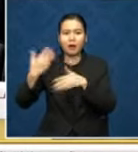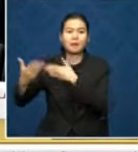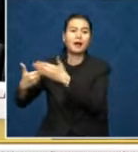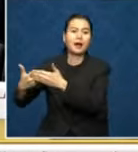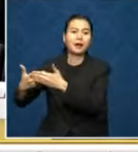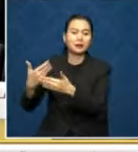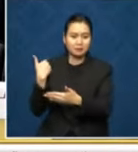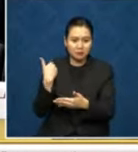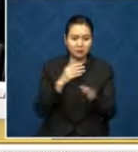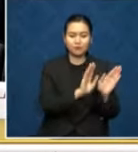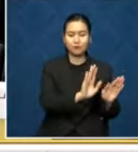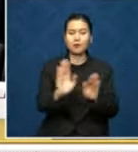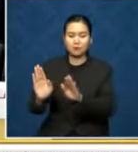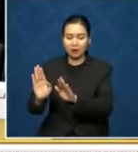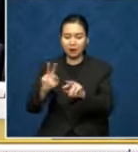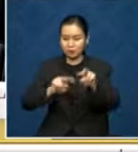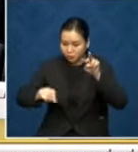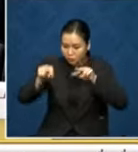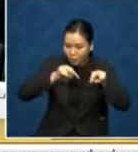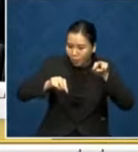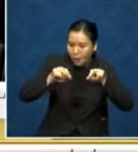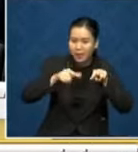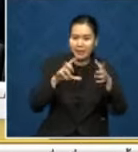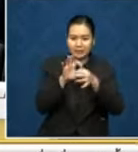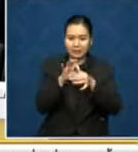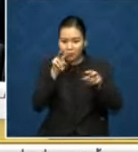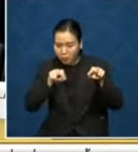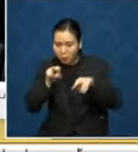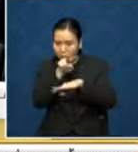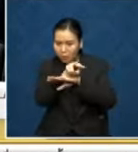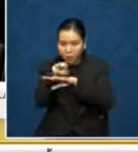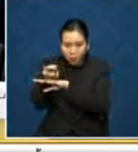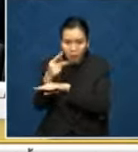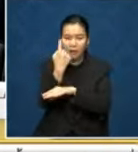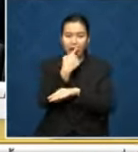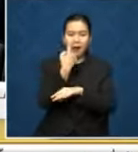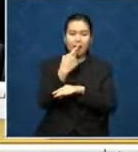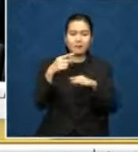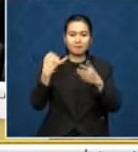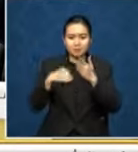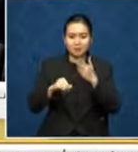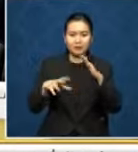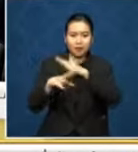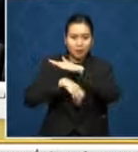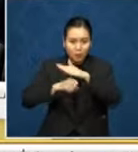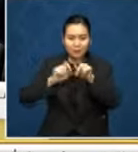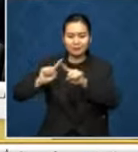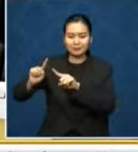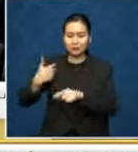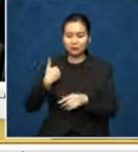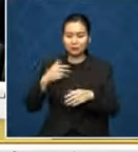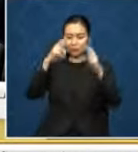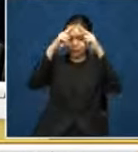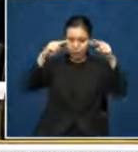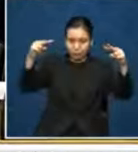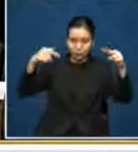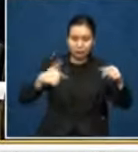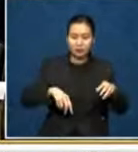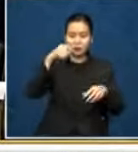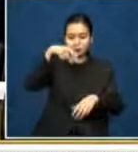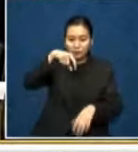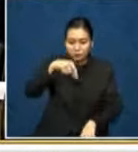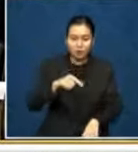งานที่เกี่ยวข้องนะครับช่วยกวดขันดูแลสอดส่องการกระทำผิดรวมถึงระหว่างที่กำลังอยู่ระหว่างการซ่อมแซมช่วยดูแลความ